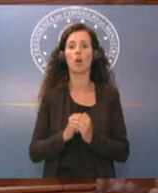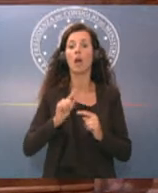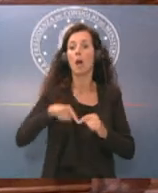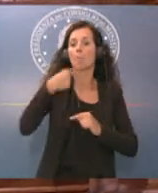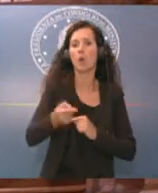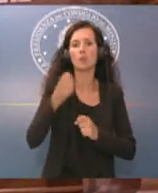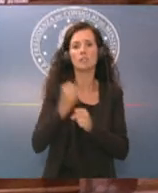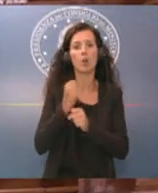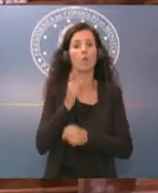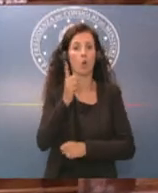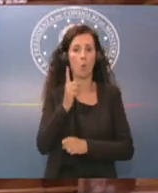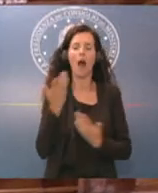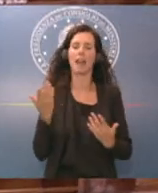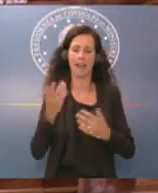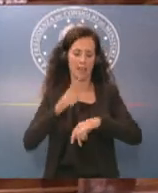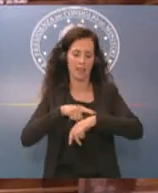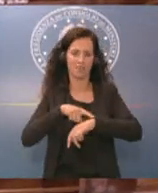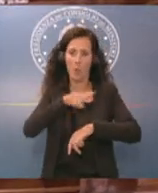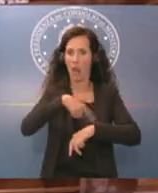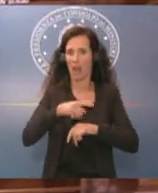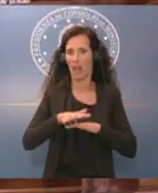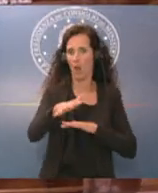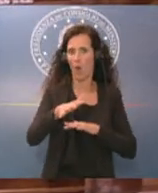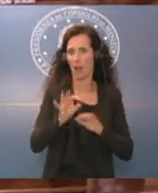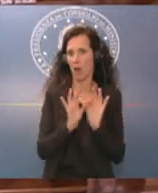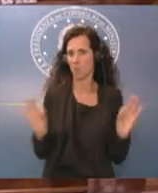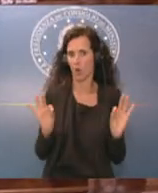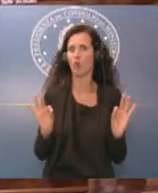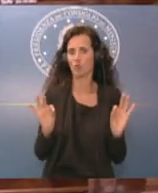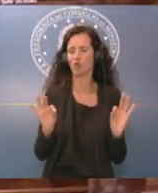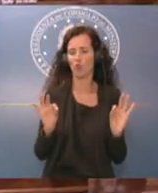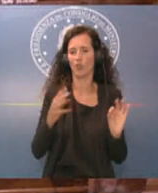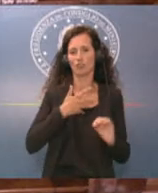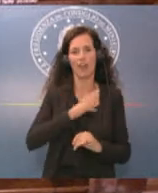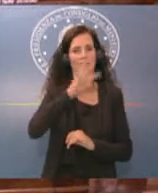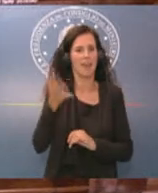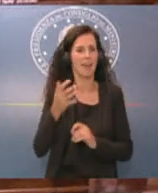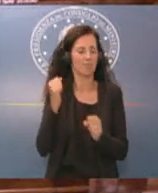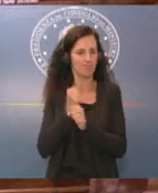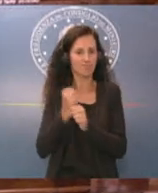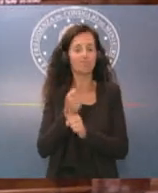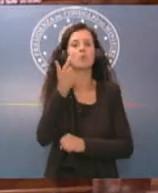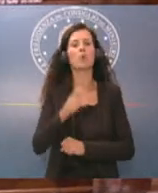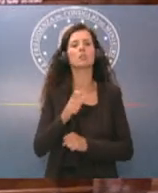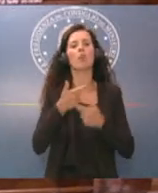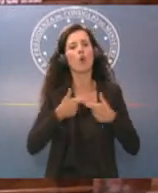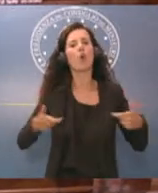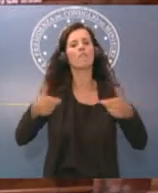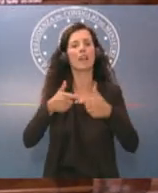avviene tra qualche ora, speriamo, perché in conferenza